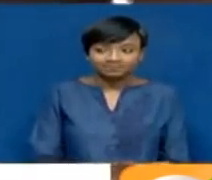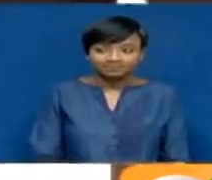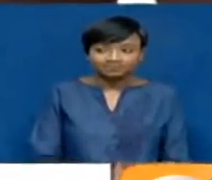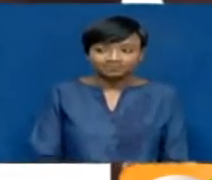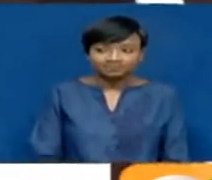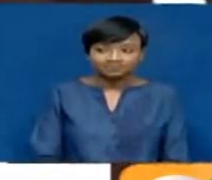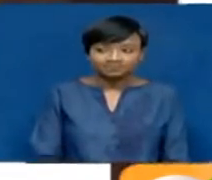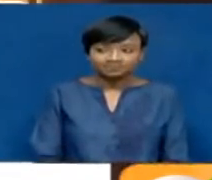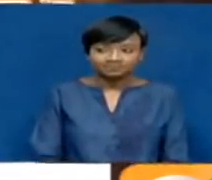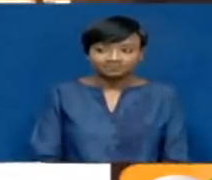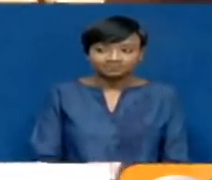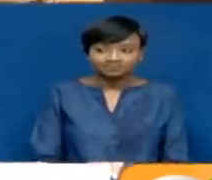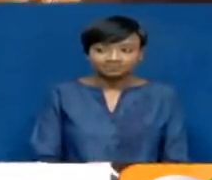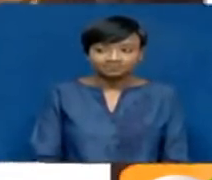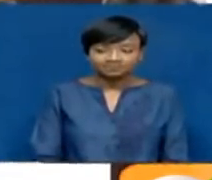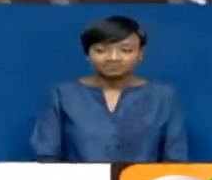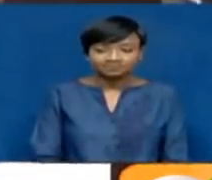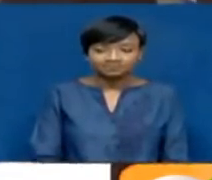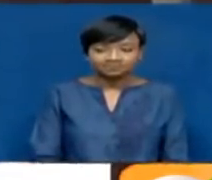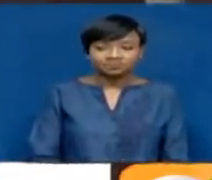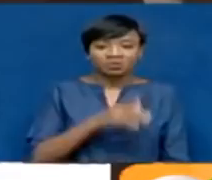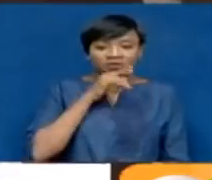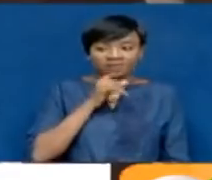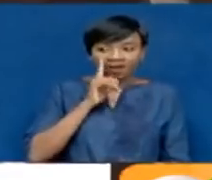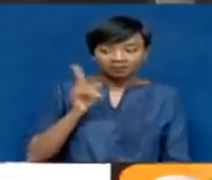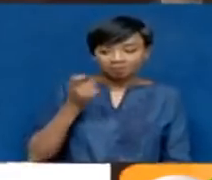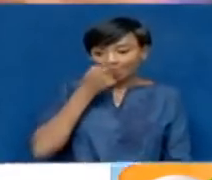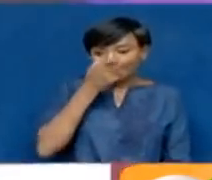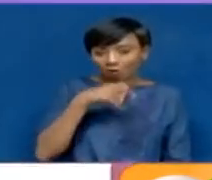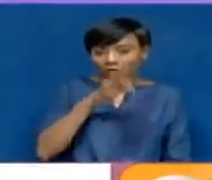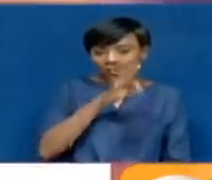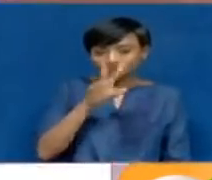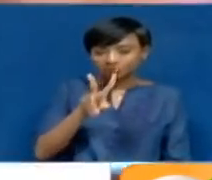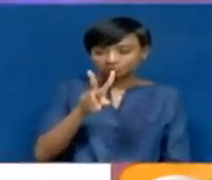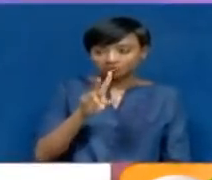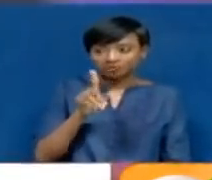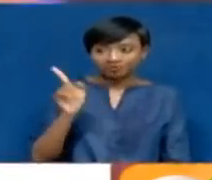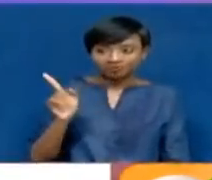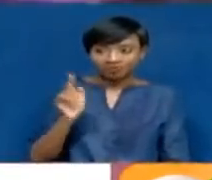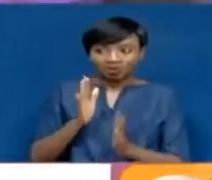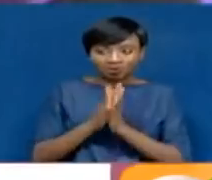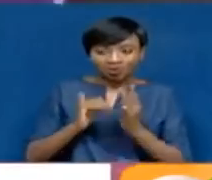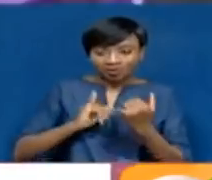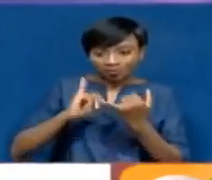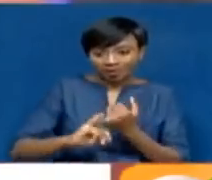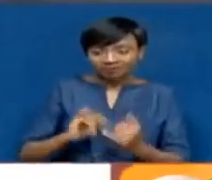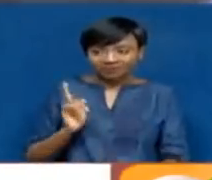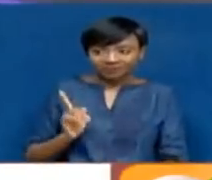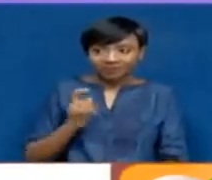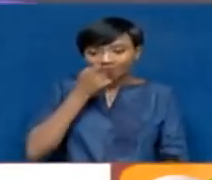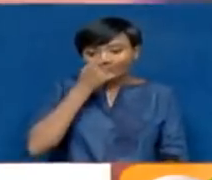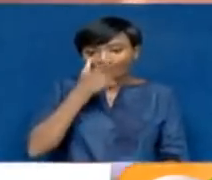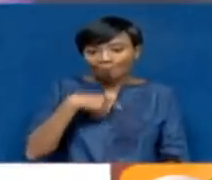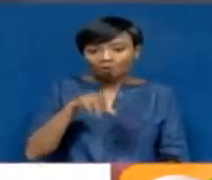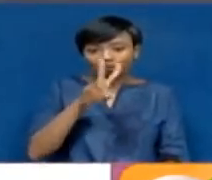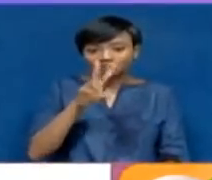Huyu ni Robert Omunga, kijana mwenye umri wa miaka 32. Kwa ushirikiano na mkewe Jane Nyarangi mwenye umri